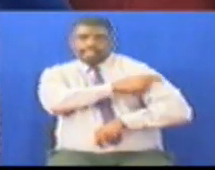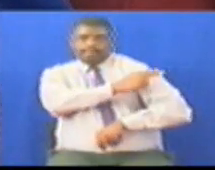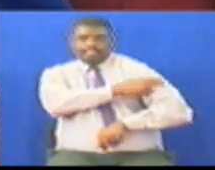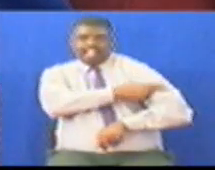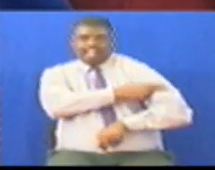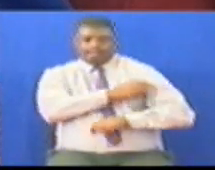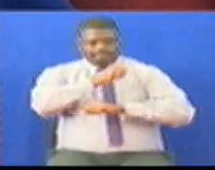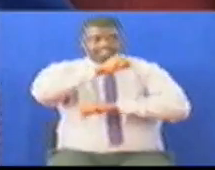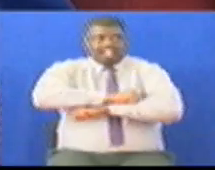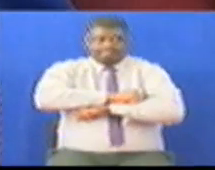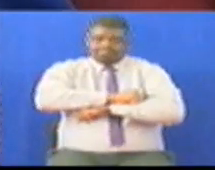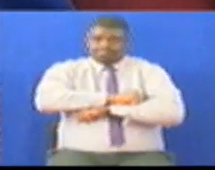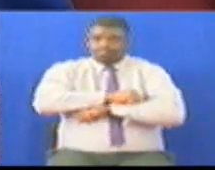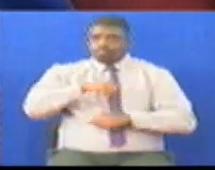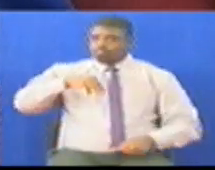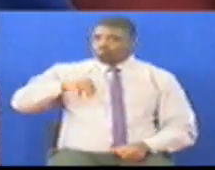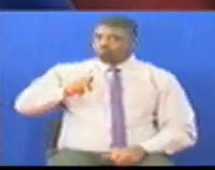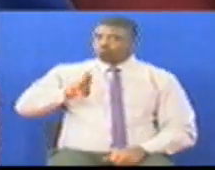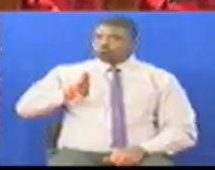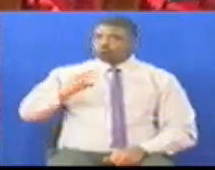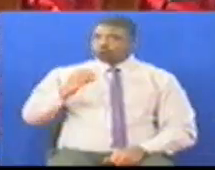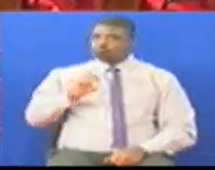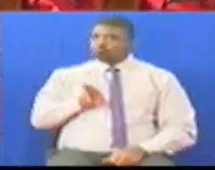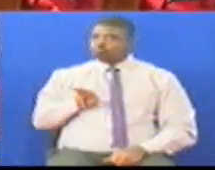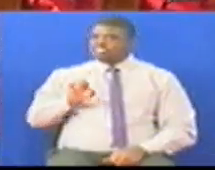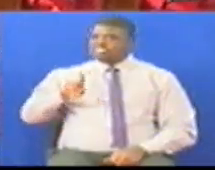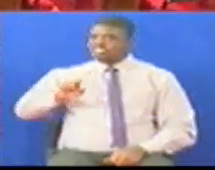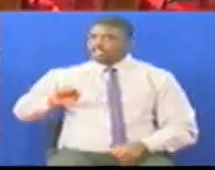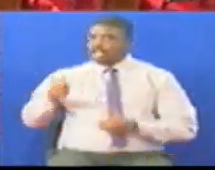Mkuchika, karibu tafadhali, una nusu saa.